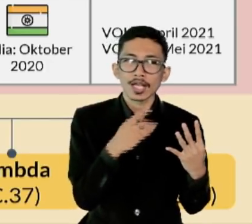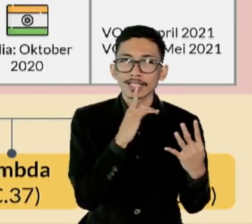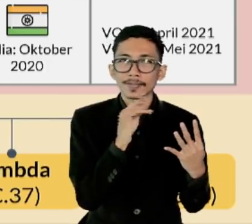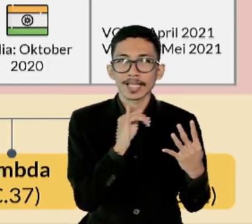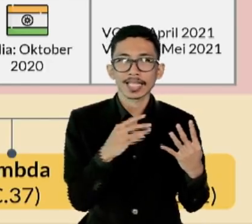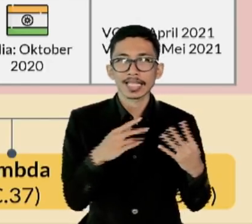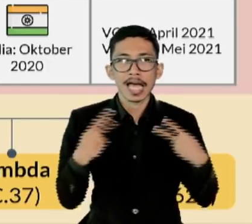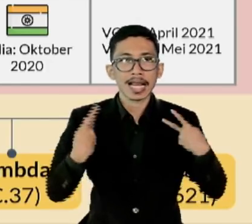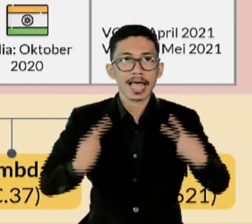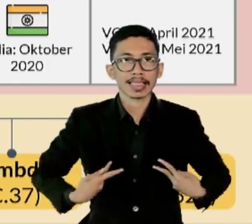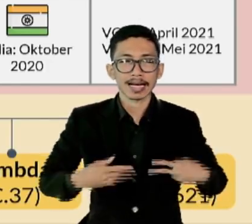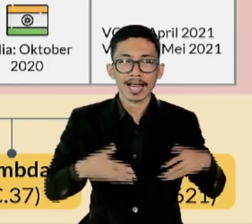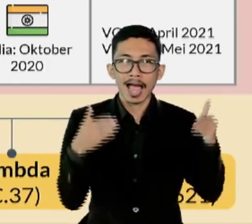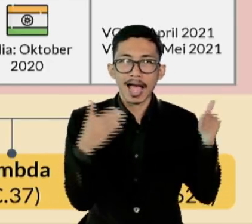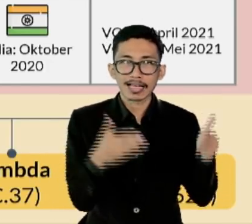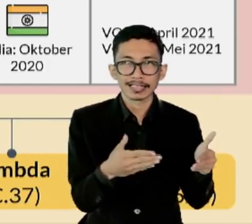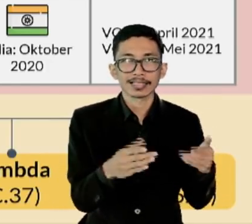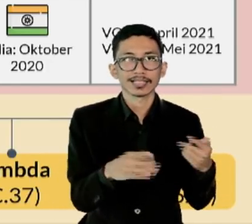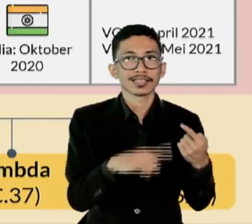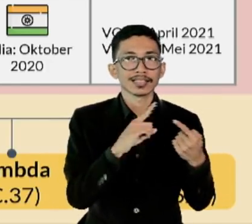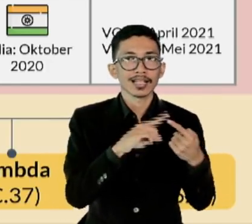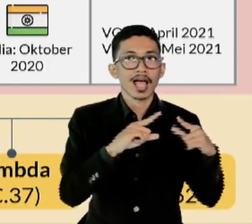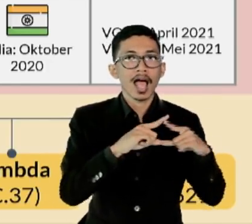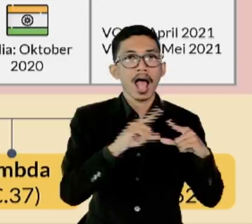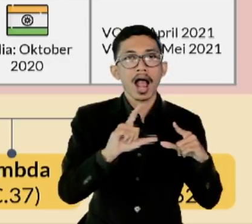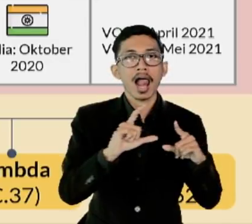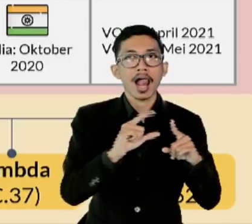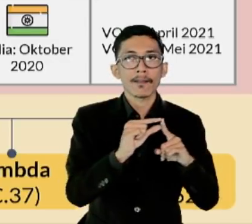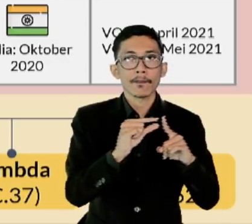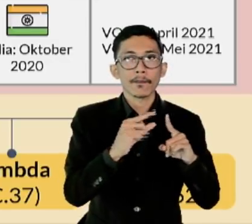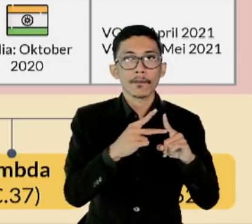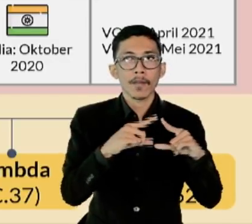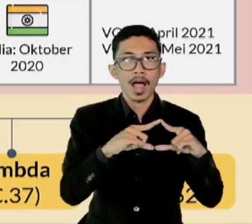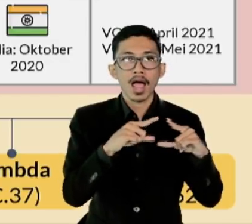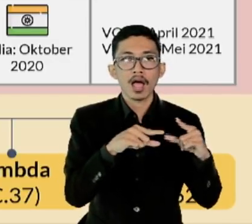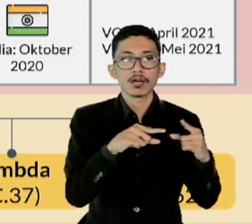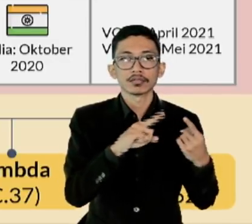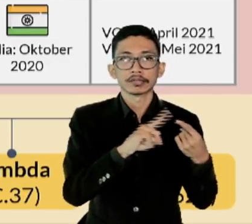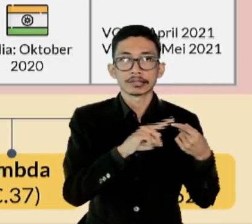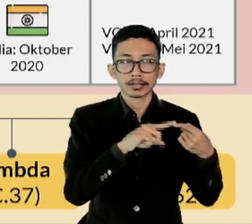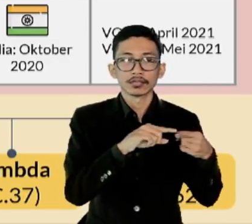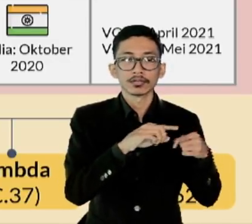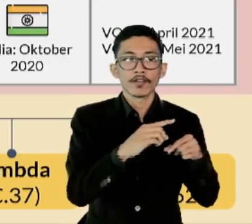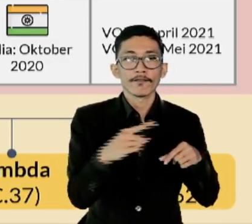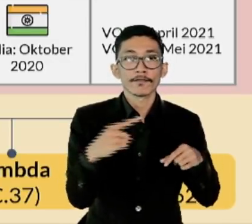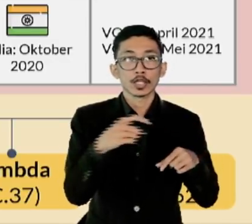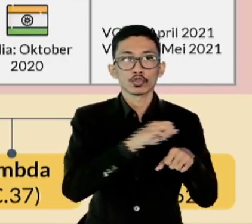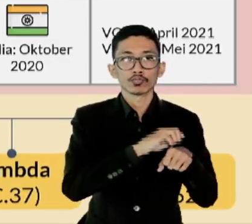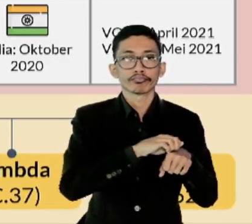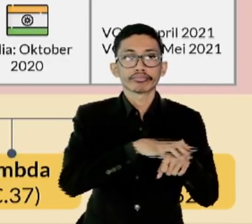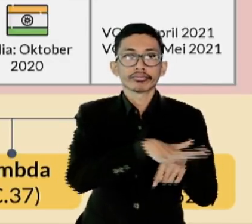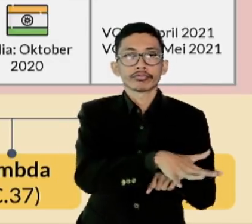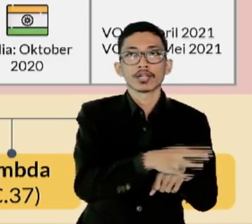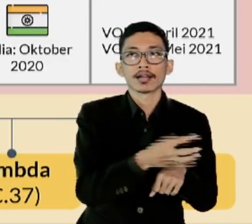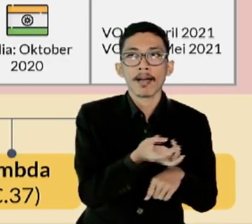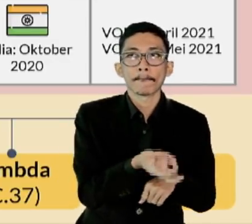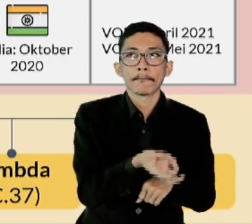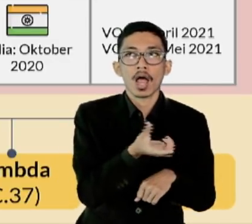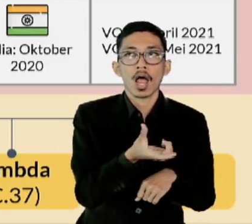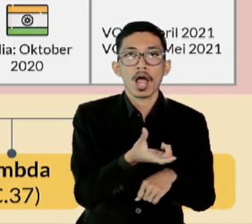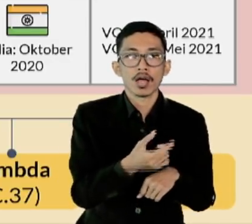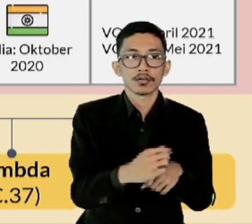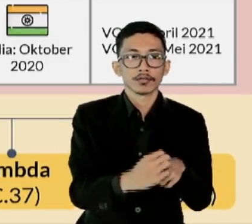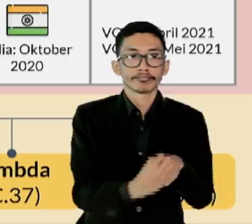khas. Varian alfa bersifat lebih menular dan lebih berpeluang menyebabkan keparahan